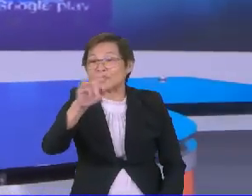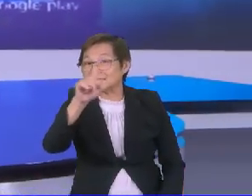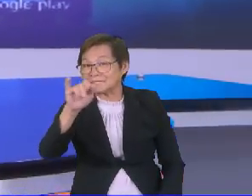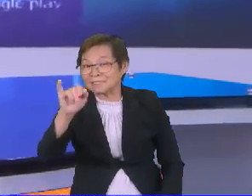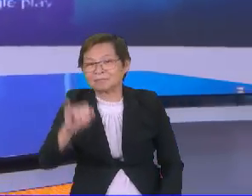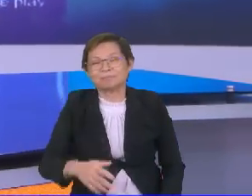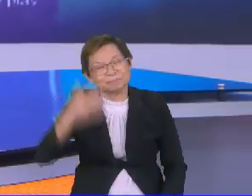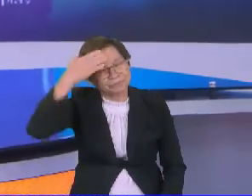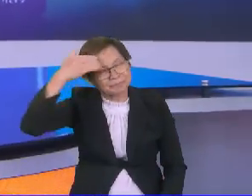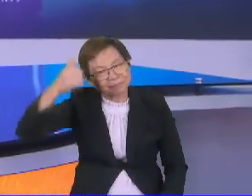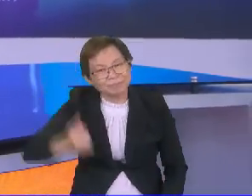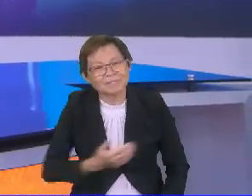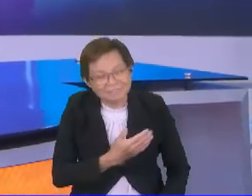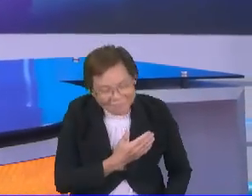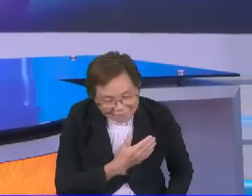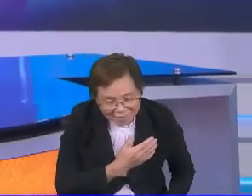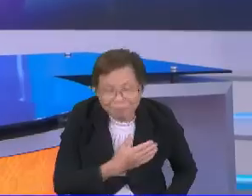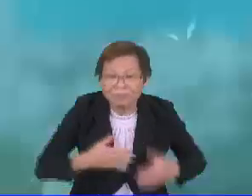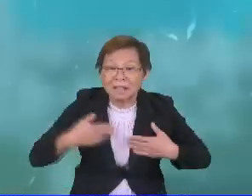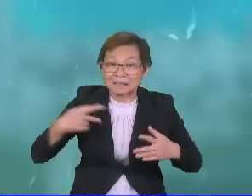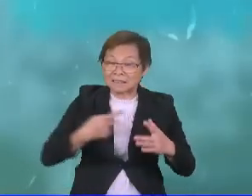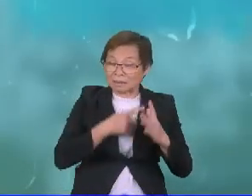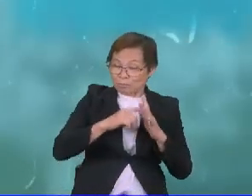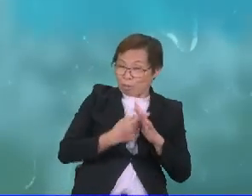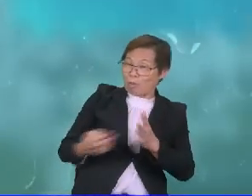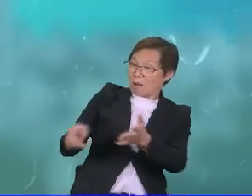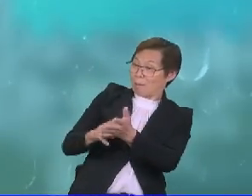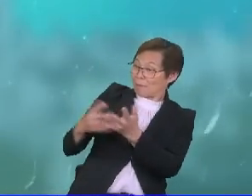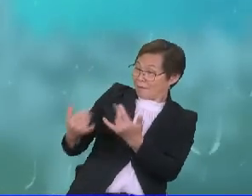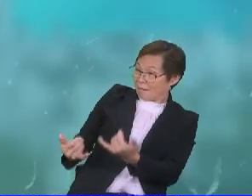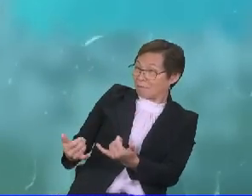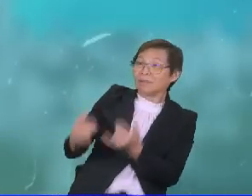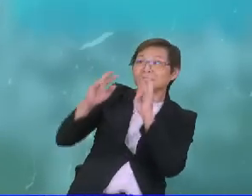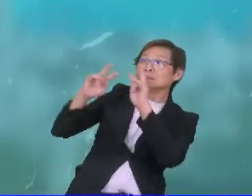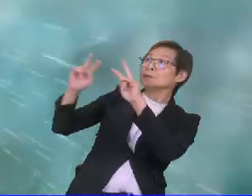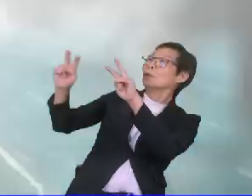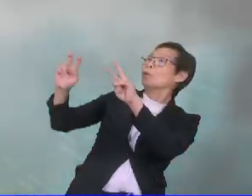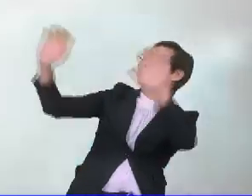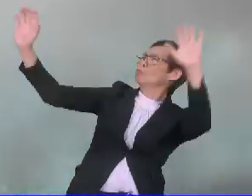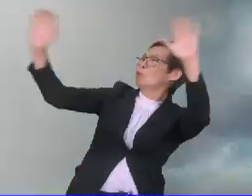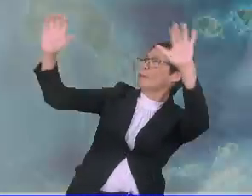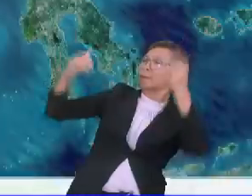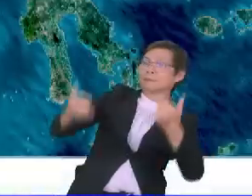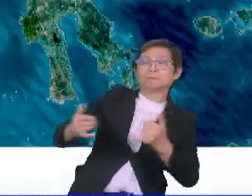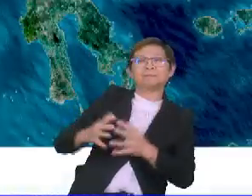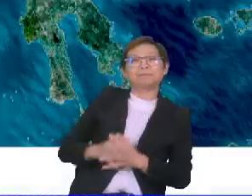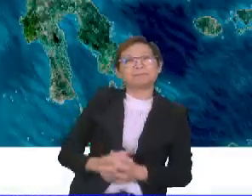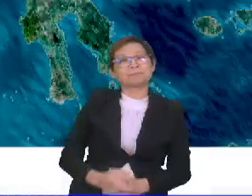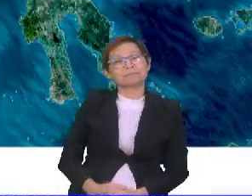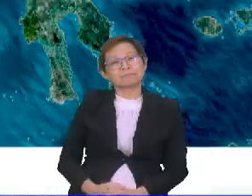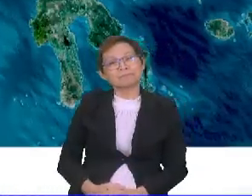Assalamualaikum dan salam sejahtera ditemukan laporan pada peta ini dengan melihat keadaan cuaca semasa